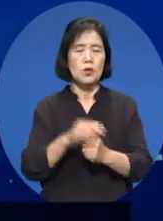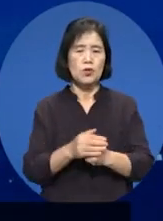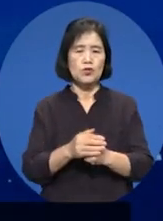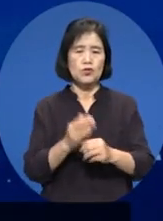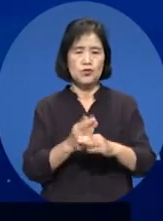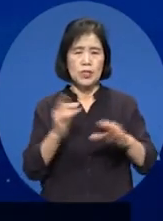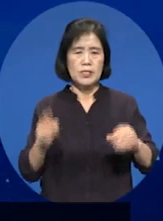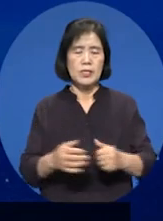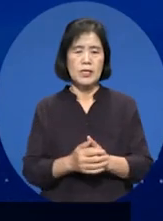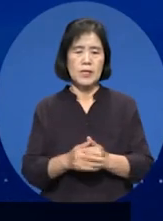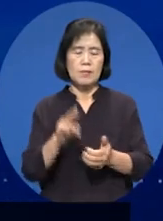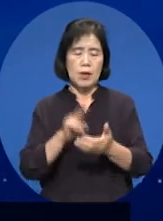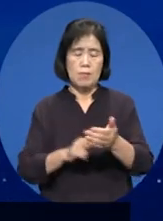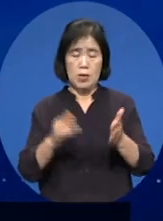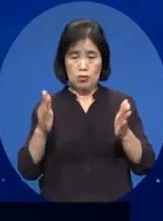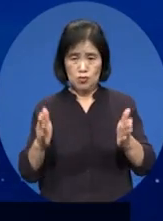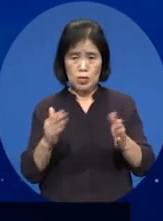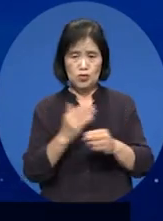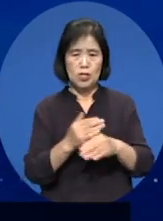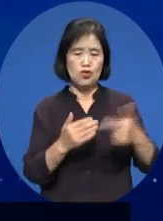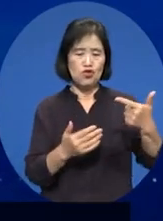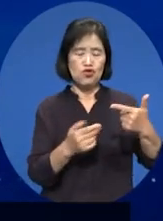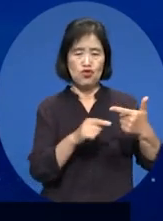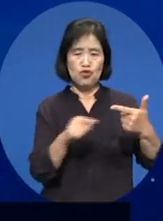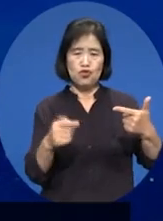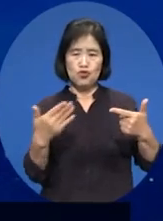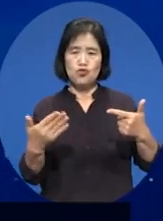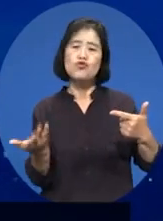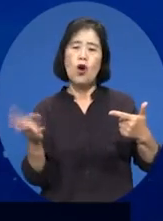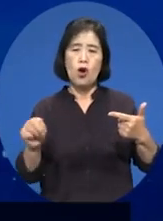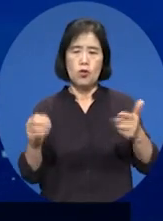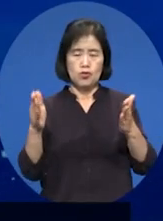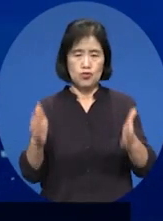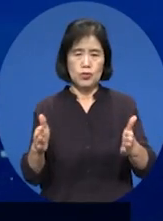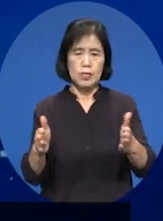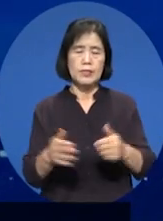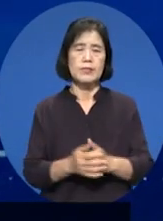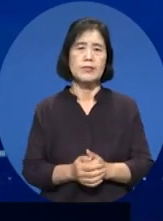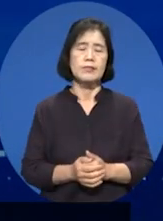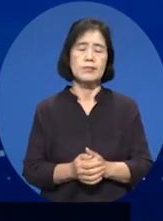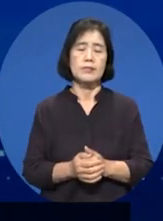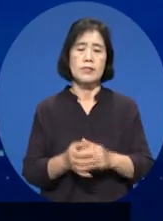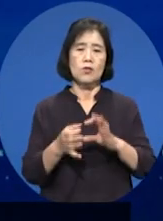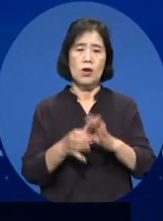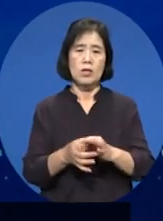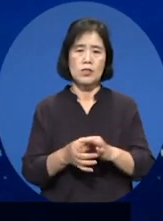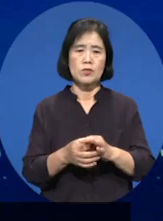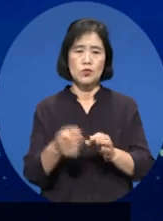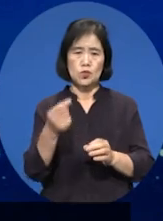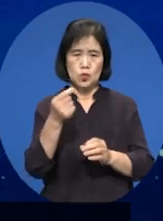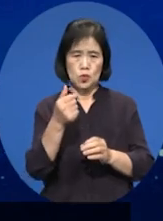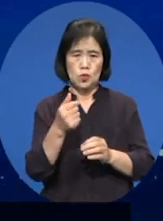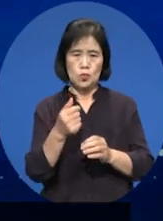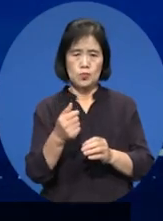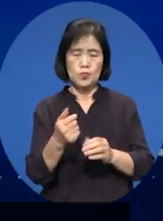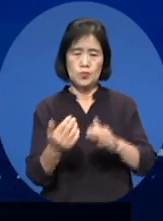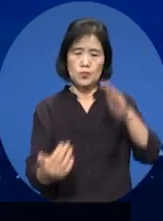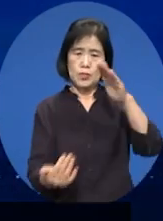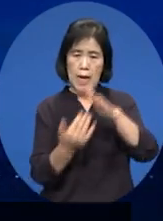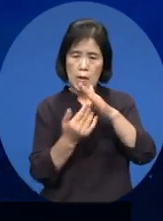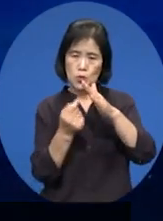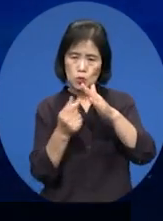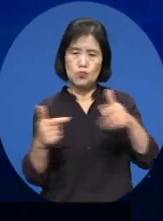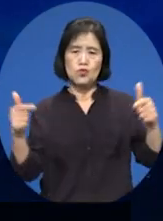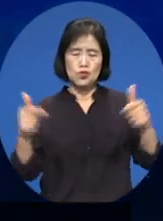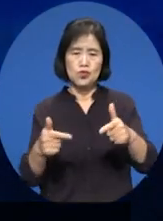중간에 있는 매매 구간 가운데 6억 원에서 9억 원 구간인데 그런데 이 부분과 관련해 조금은 그 상한 요율이 내려가긴